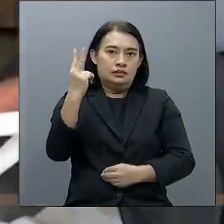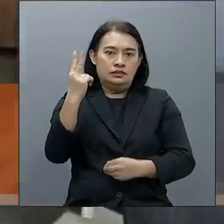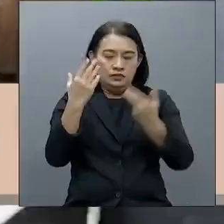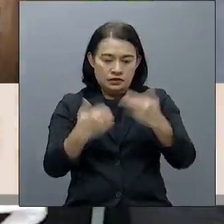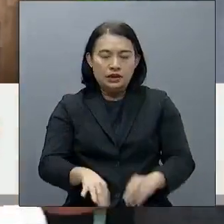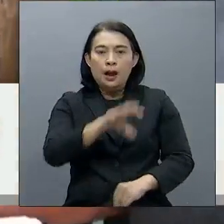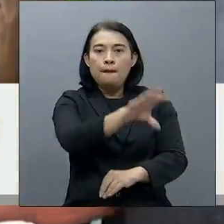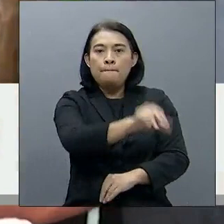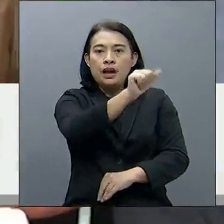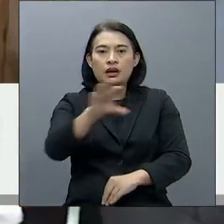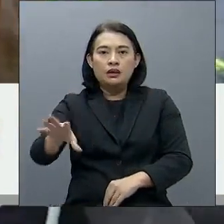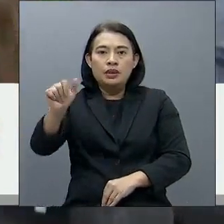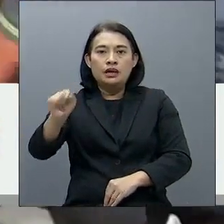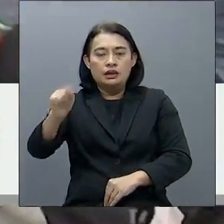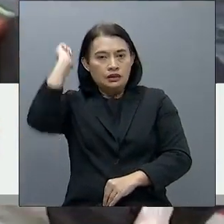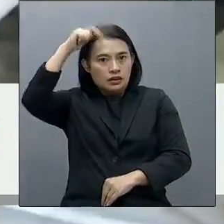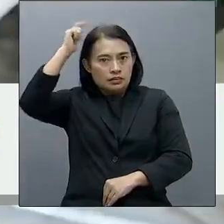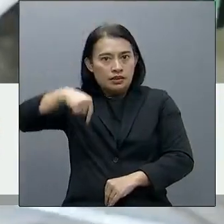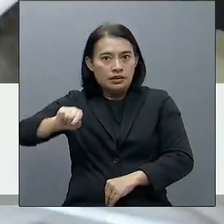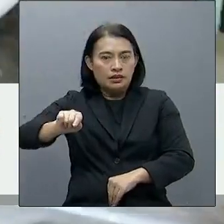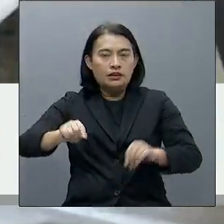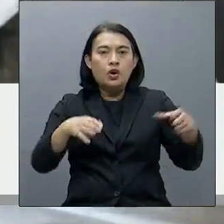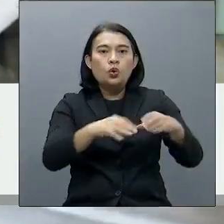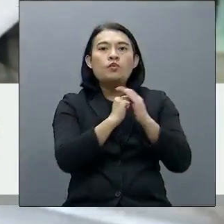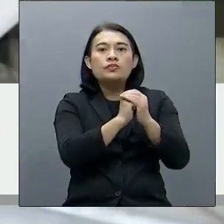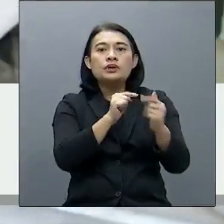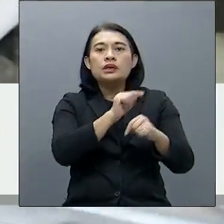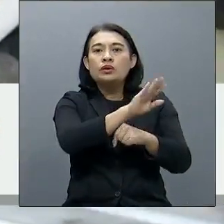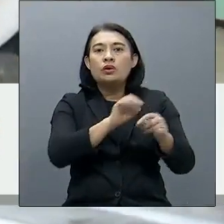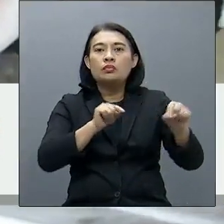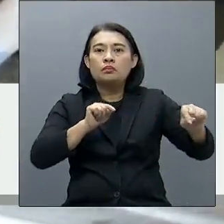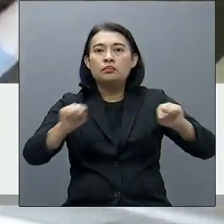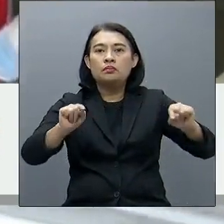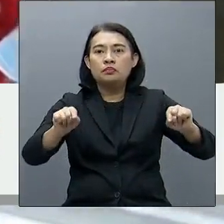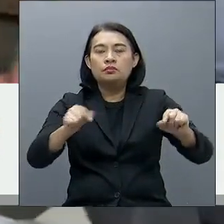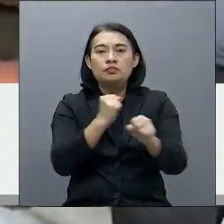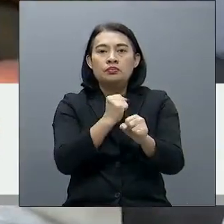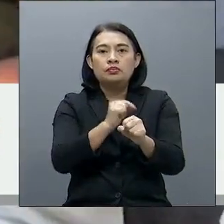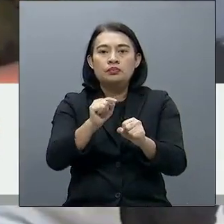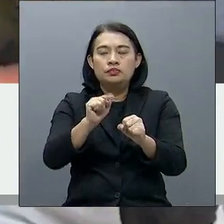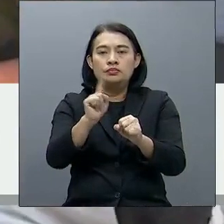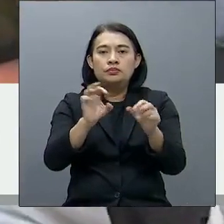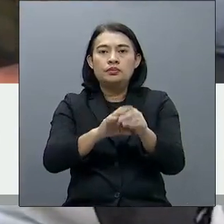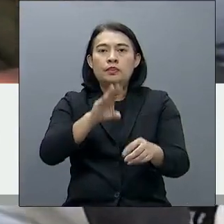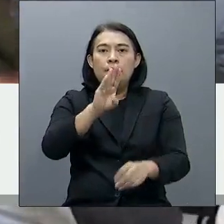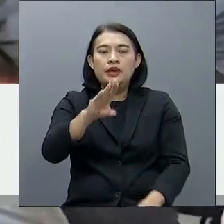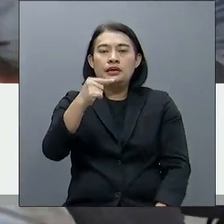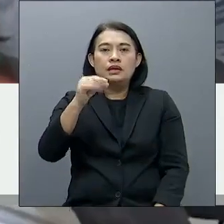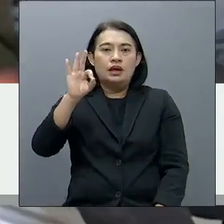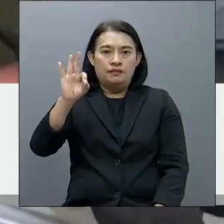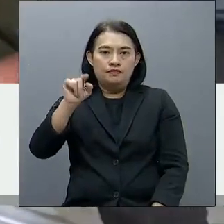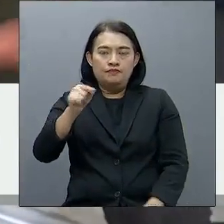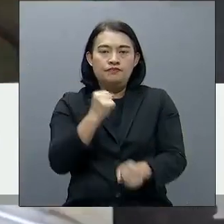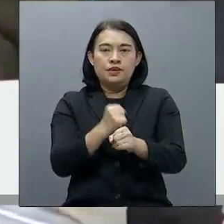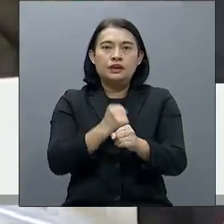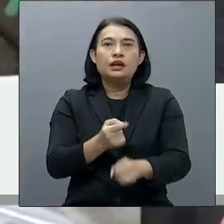KKซึ่งเป็นพื้นที่ของกลุ่มทุนจีนสีเทาในเขตอิทธิพลของกองกำลังพิทักษ์ชายแดนกะเหรี่ยงหรือมี gfยังคงดำเนิน